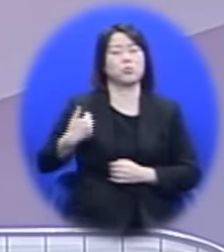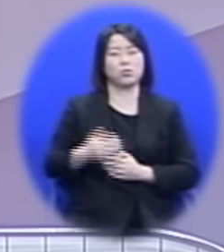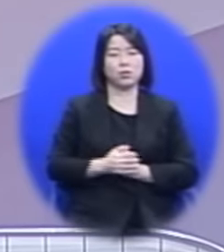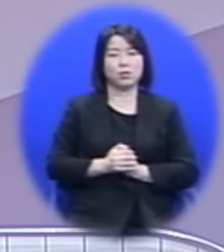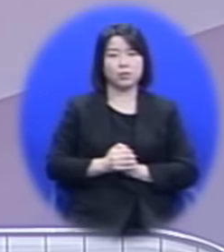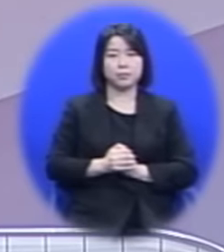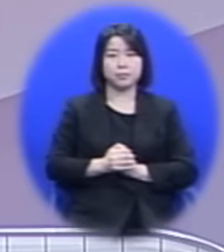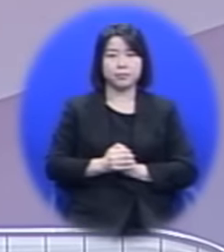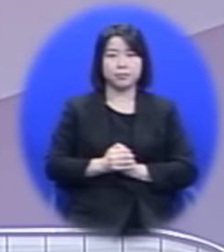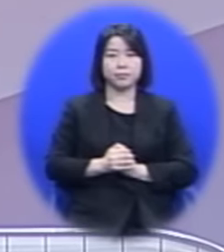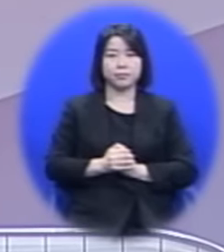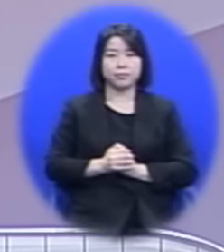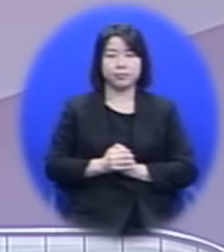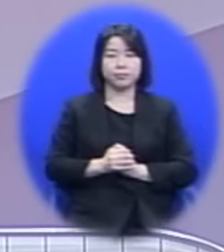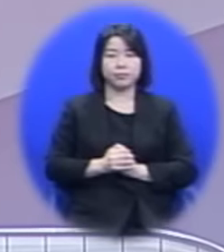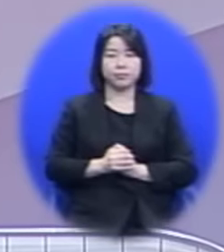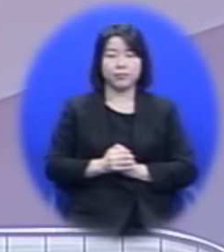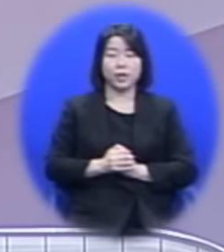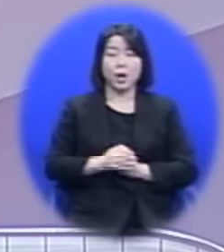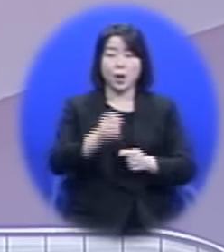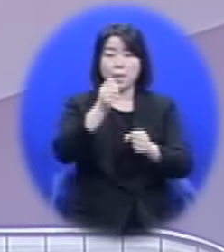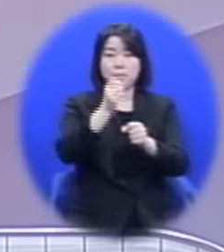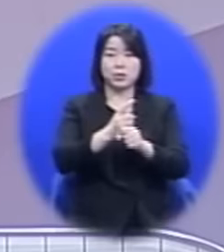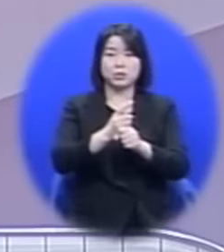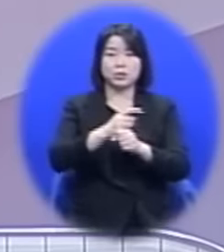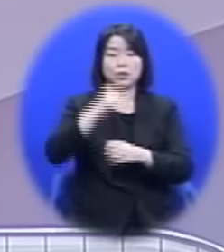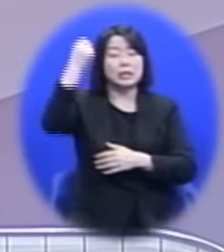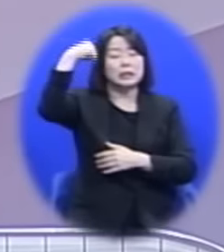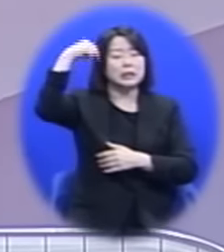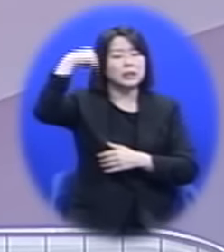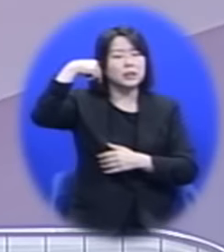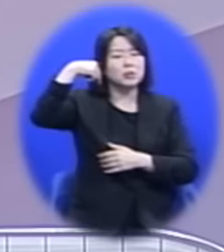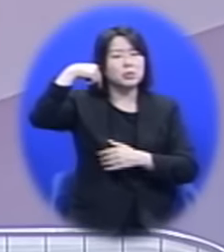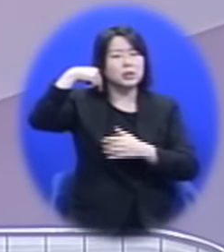거죠. 벌써 감각이 무뎌져 버린